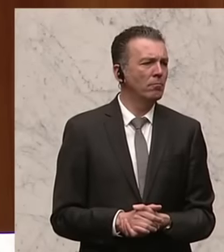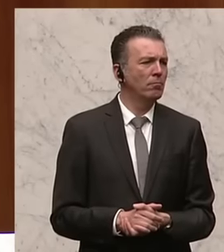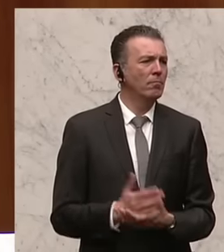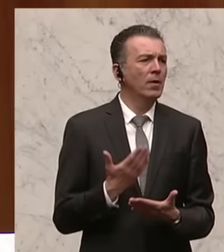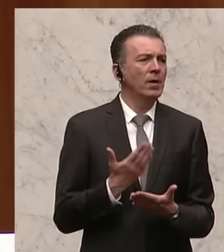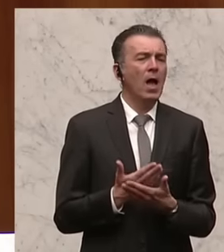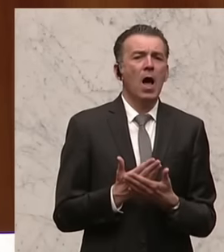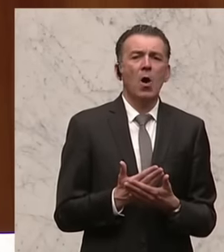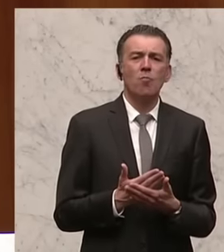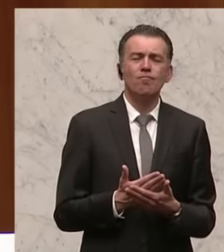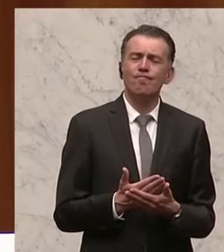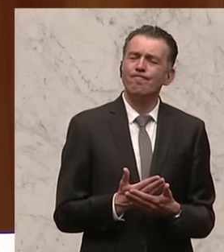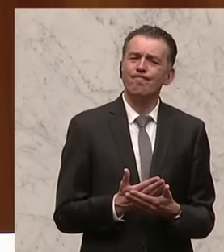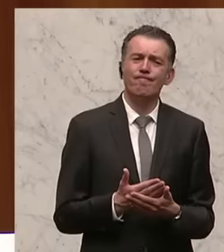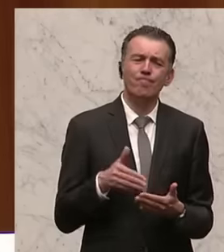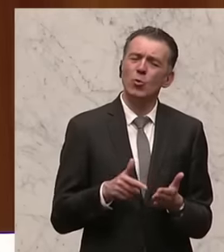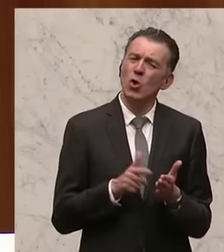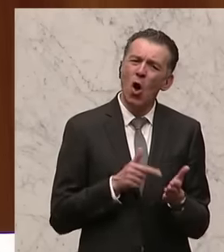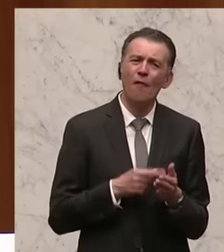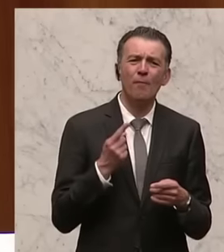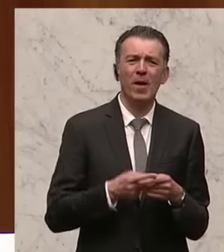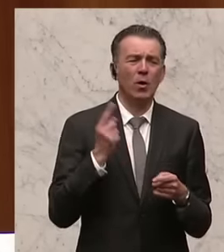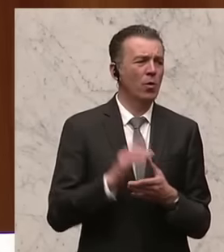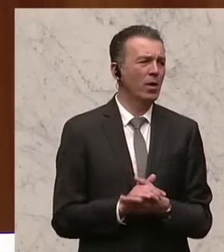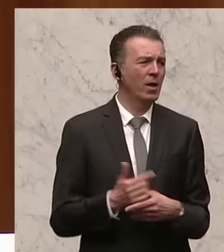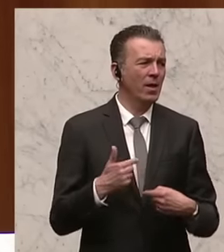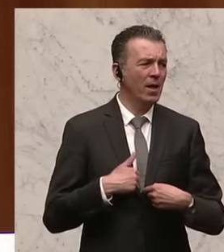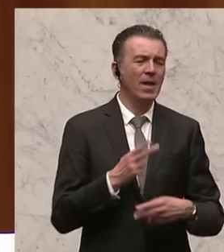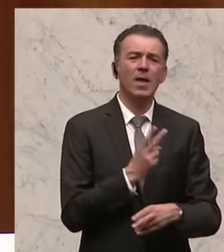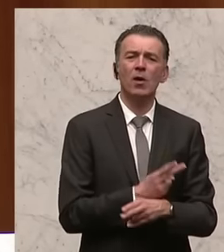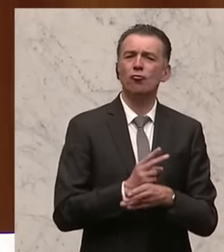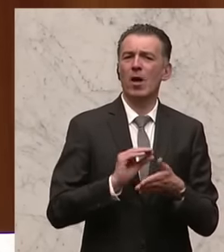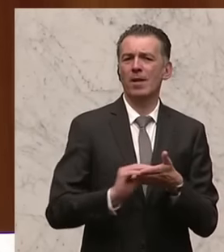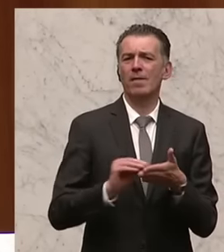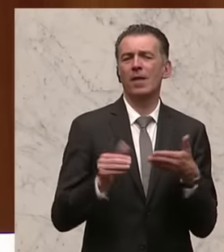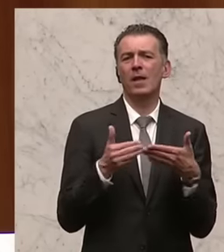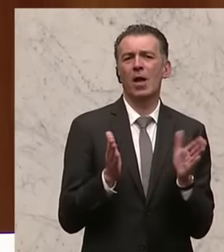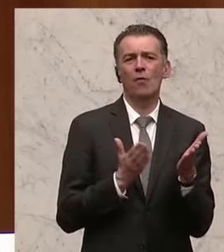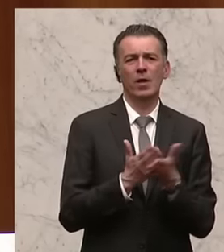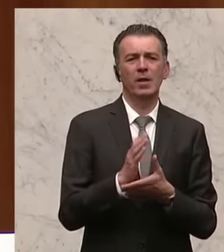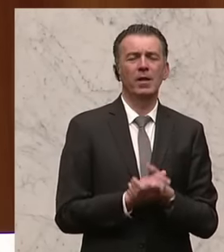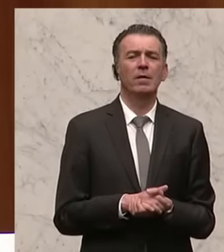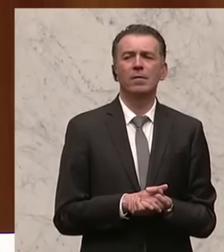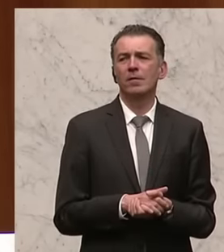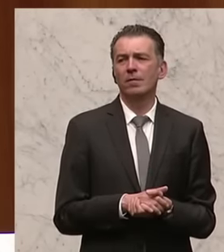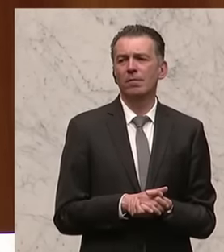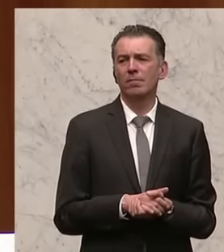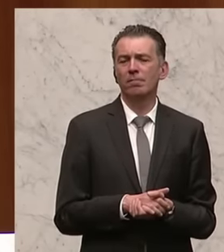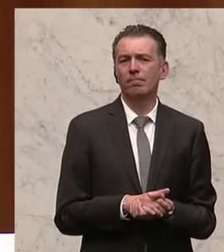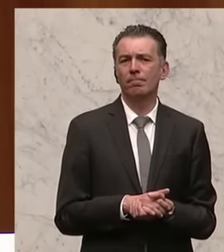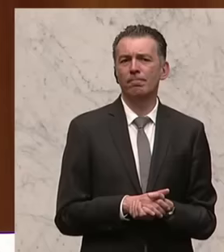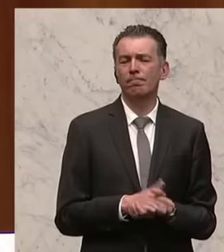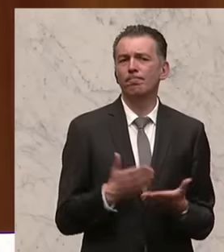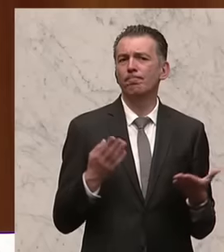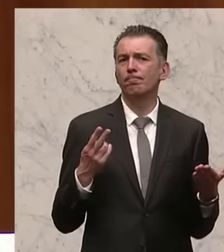Ich kann daher nicht oft genug betonen, wie viel ich als Staatssekretärin im öffentlichen Dienst an